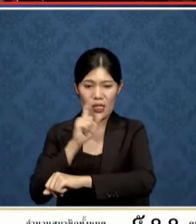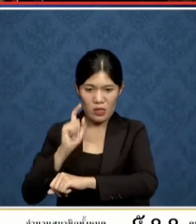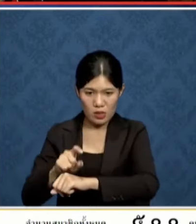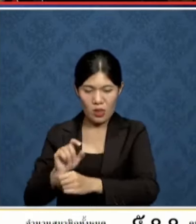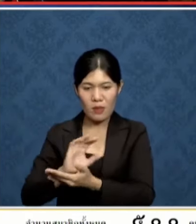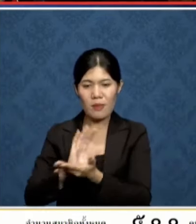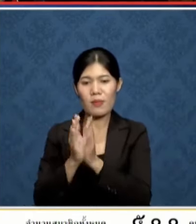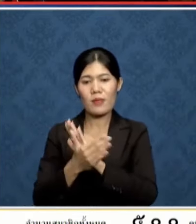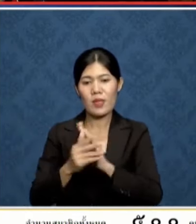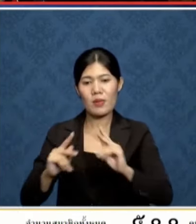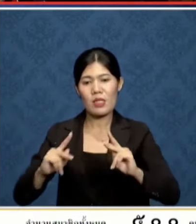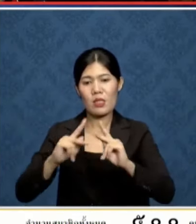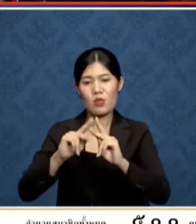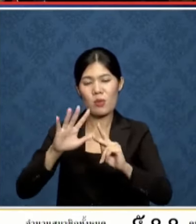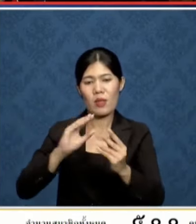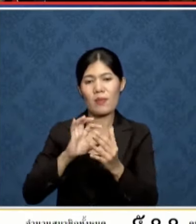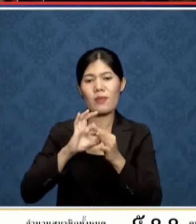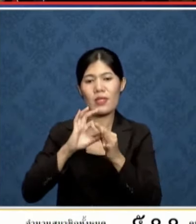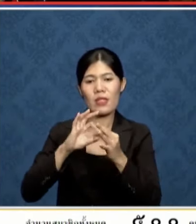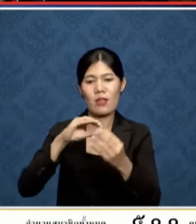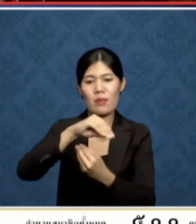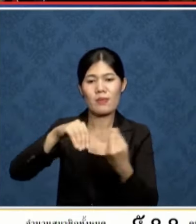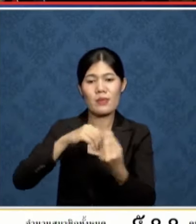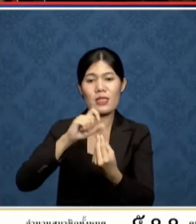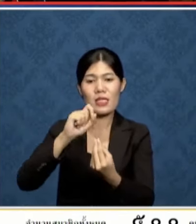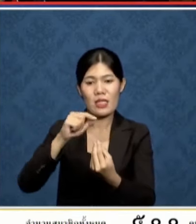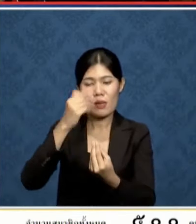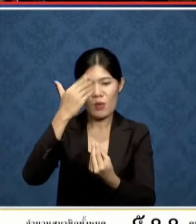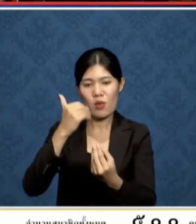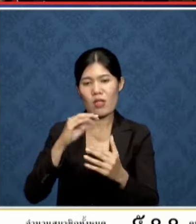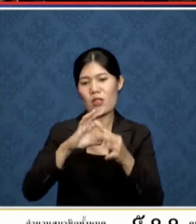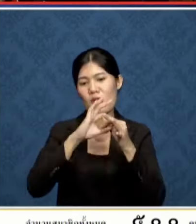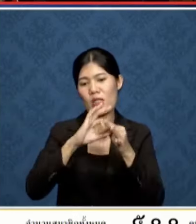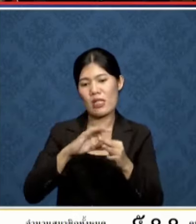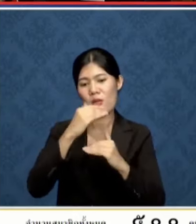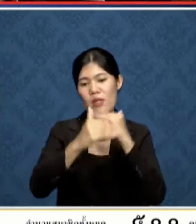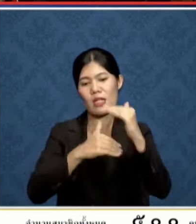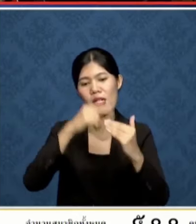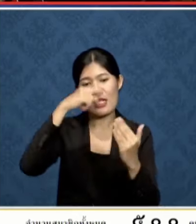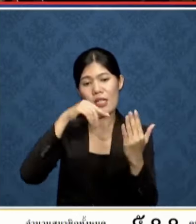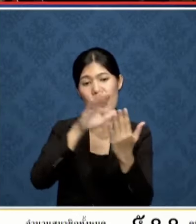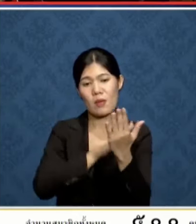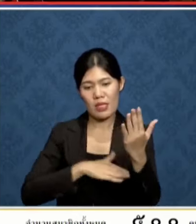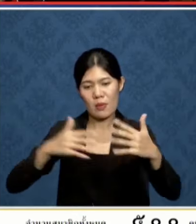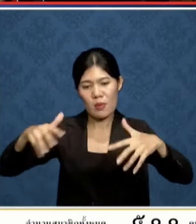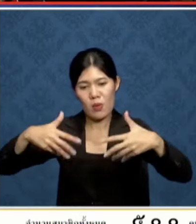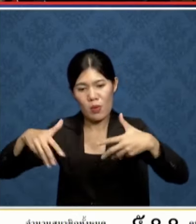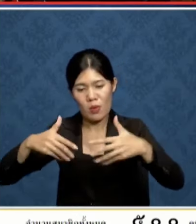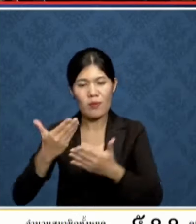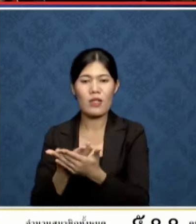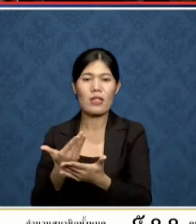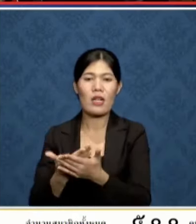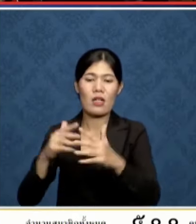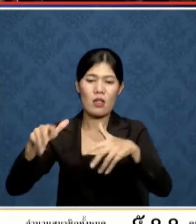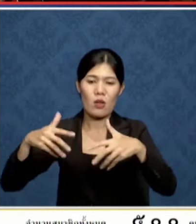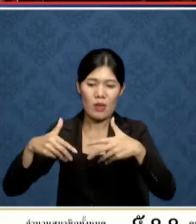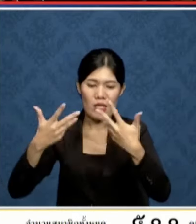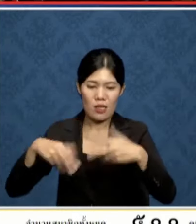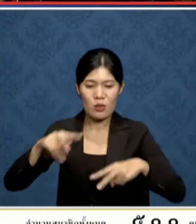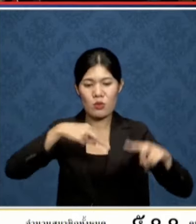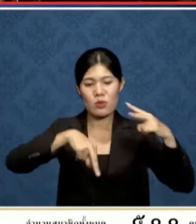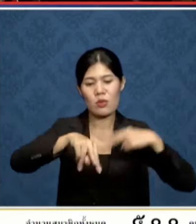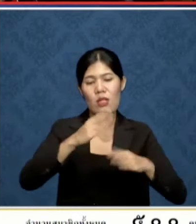ถูกให้ความสนใจมากกว่านี้ครับพันธกิจภารกิจต้องเกี่ยวข้องกับการพัฒนาระดับประเทศครับเพื่อดึงเม็ดเงินเข้ามามากขึ้นและแน่นอนครับต้องดูแลแรง